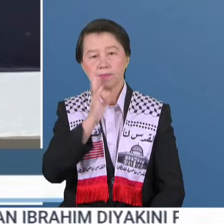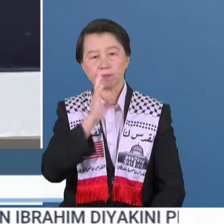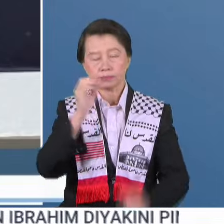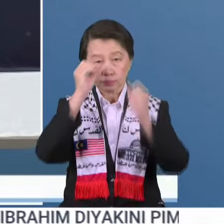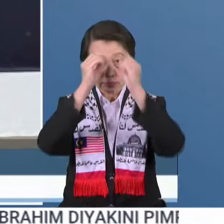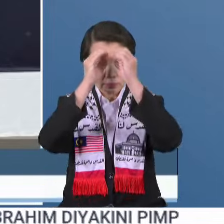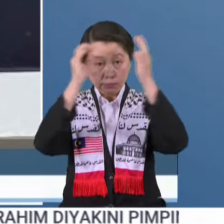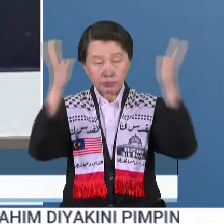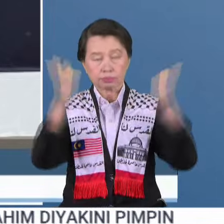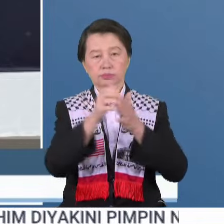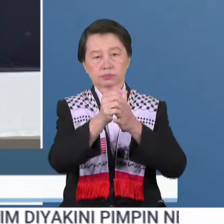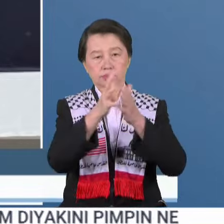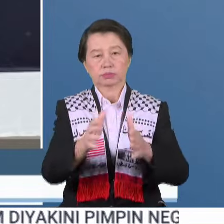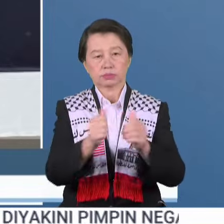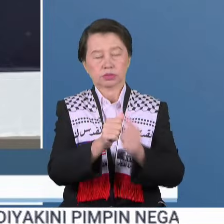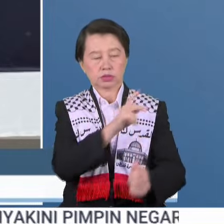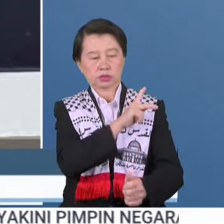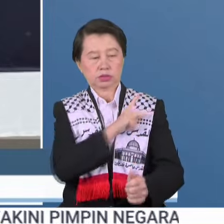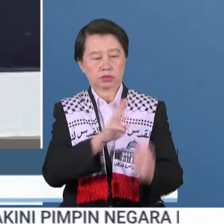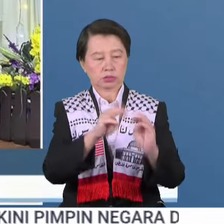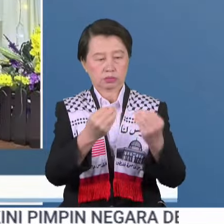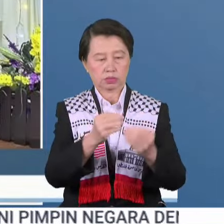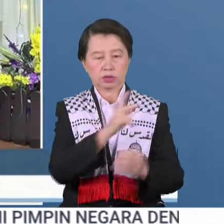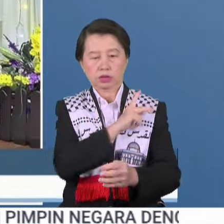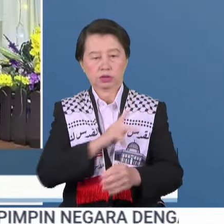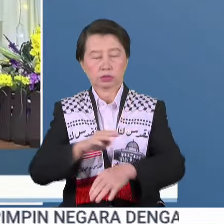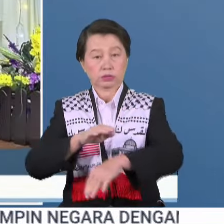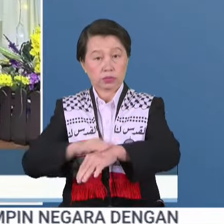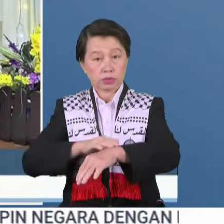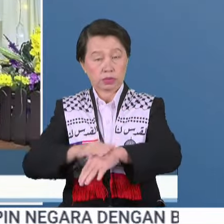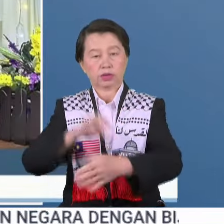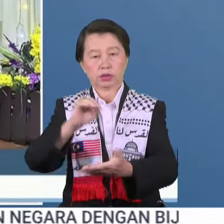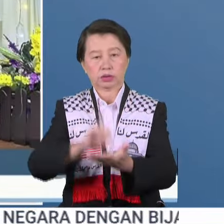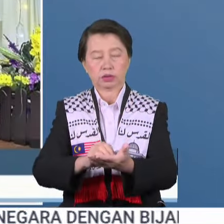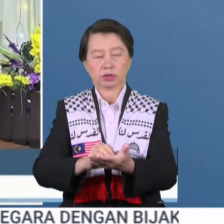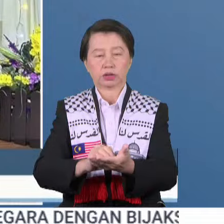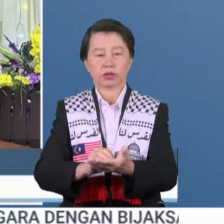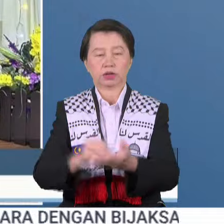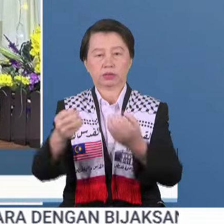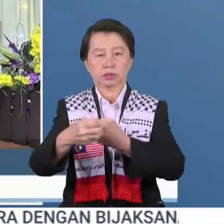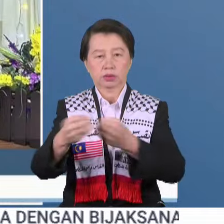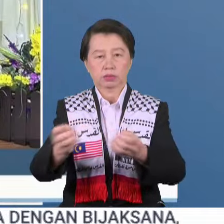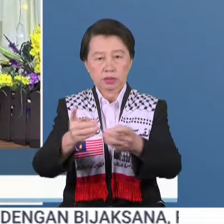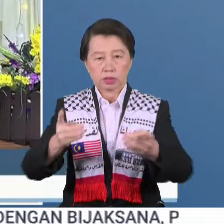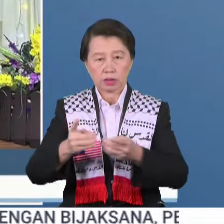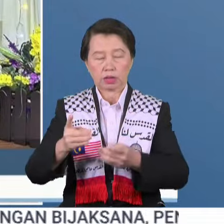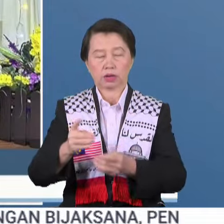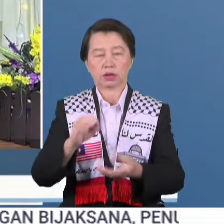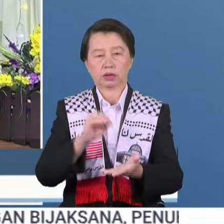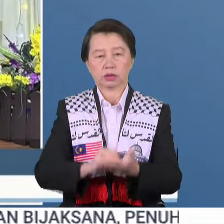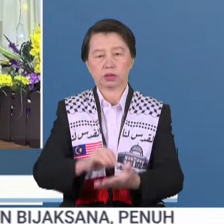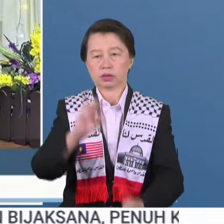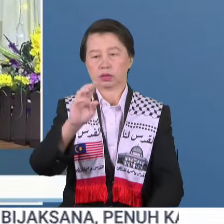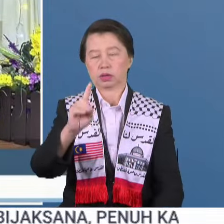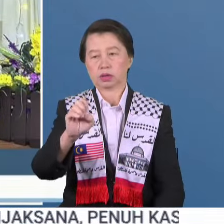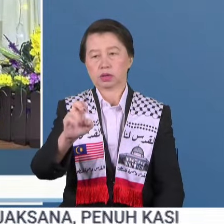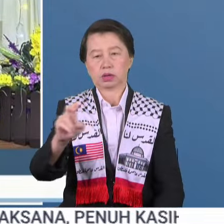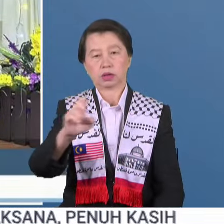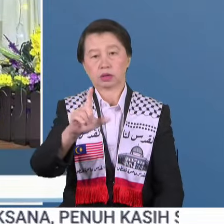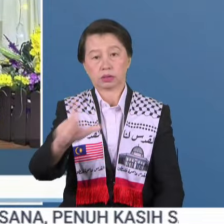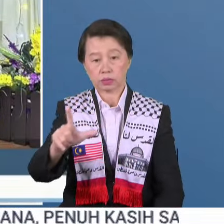aspirasi pemimpin bersama Ketua masyarakat dan ketua kaum daerah Daro di Mini auditorium pejabat daerah Daro isnin lepas